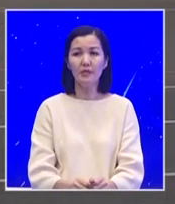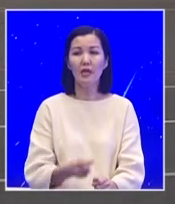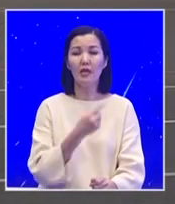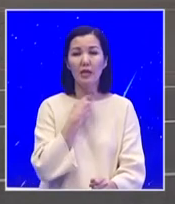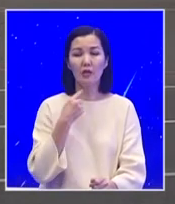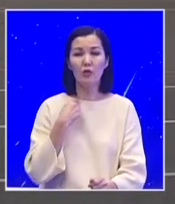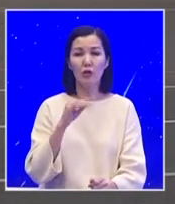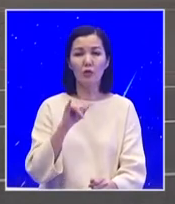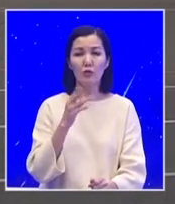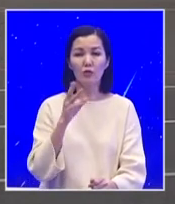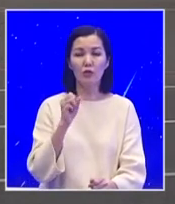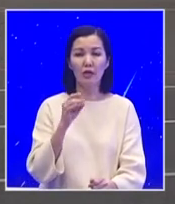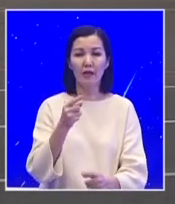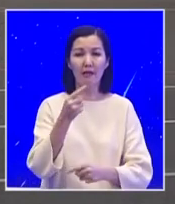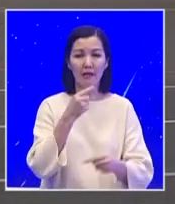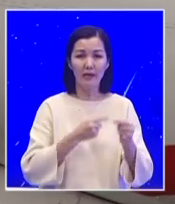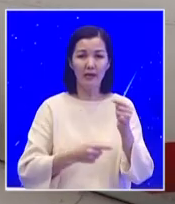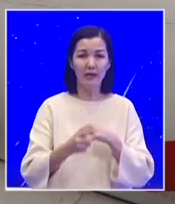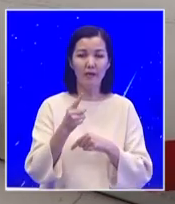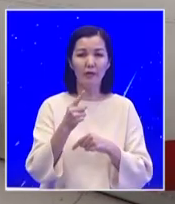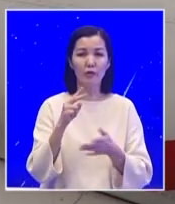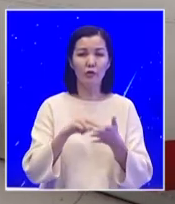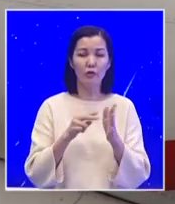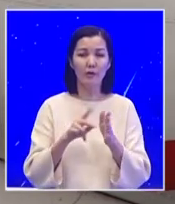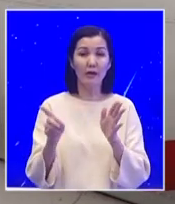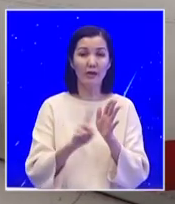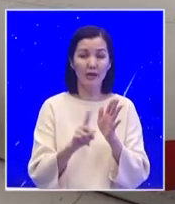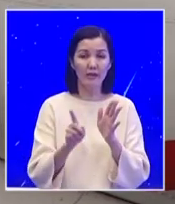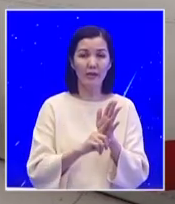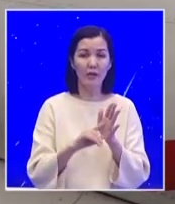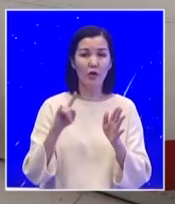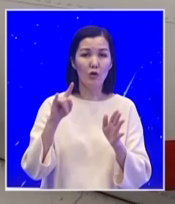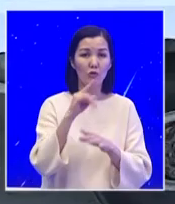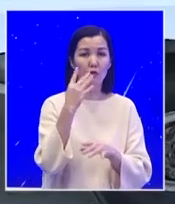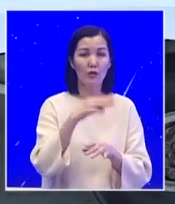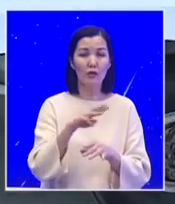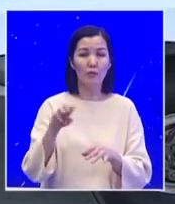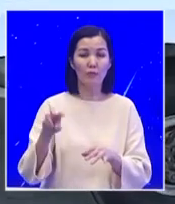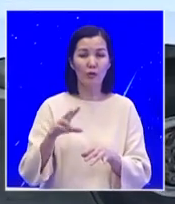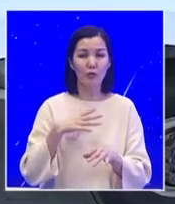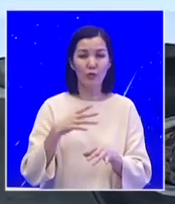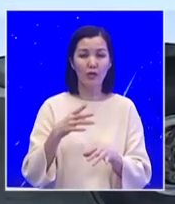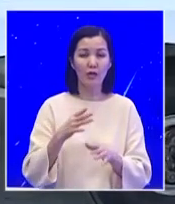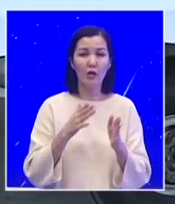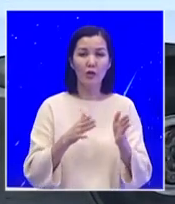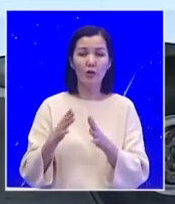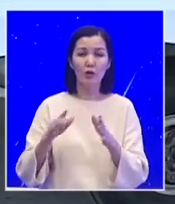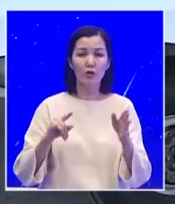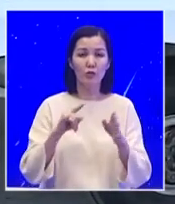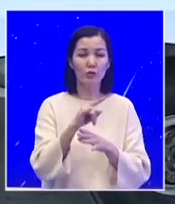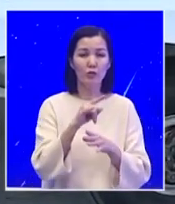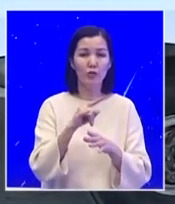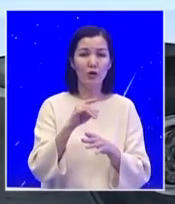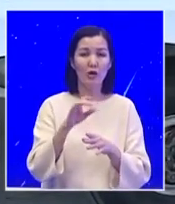Талдықорғаннан Шаралға және кері бағыттағы рейс күн сайын жоспарға сай қатынайды. Шу уақыты 40 минут. Бұл рейстің болуы және тұрақты шуы